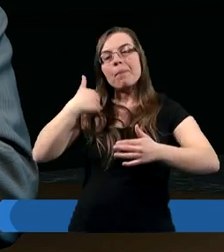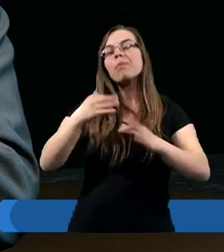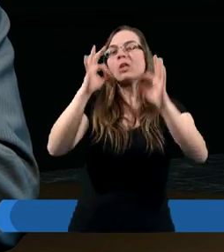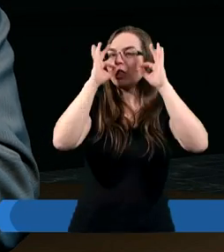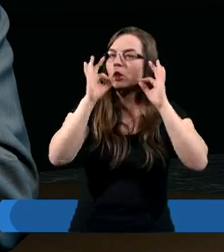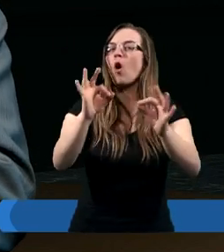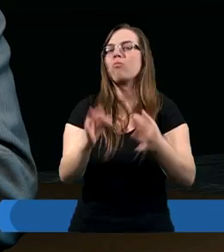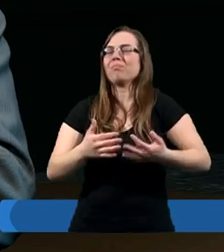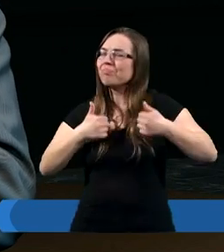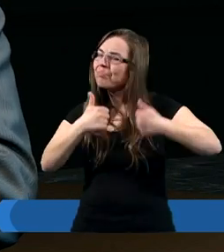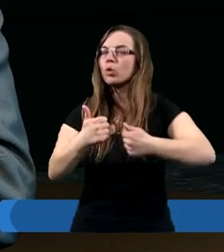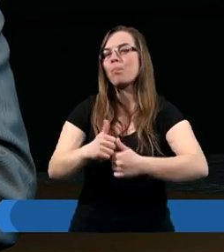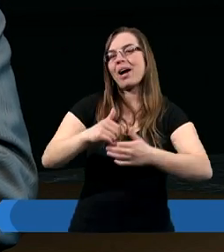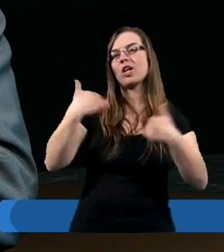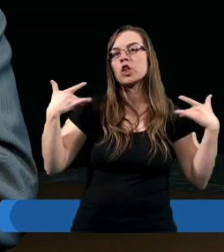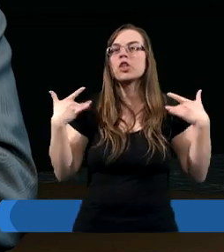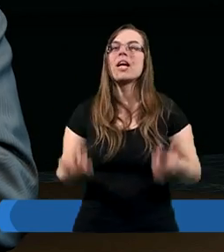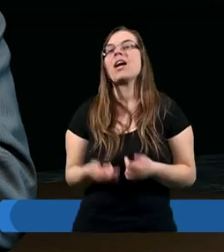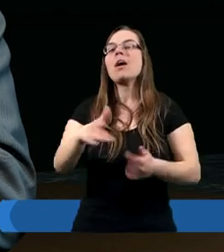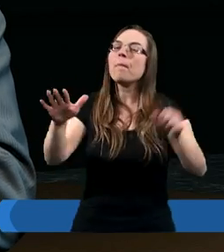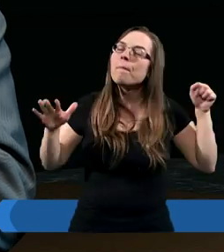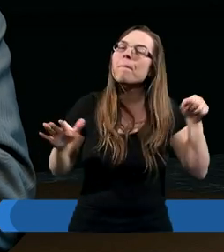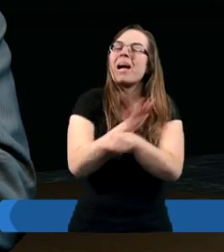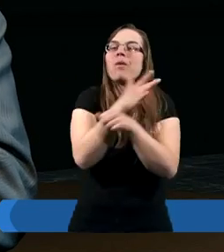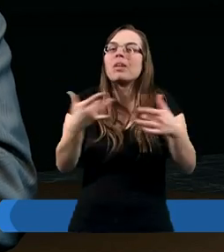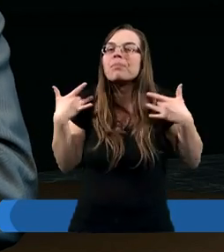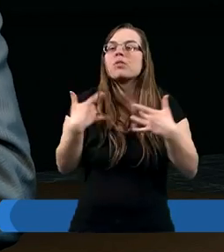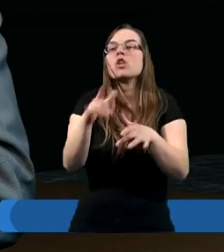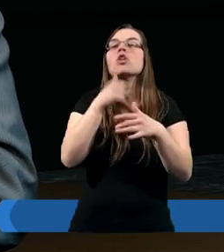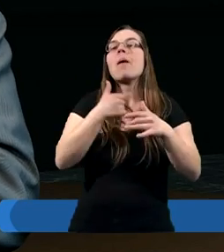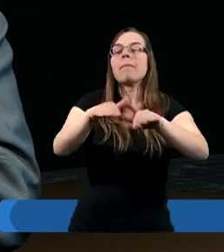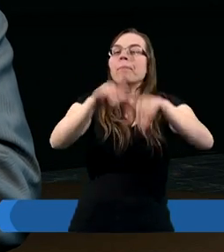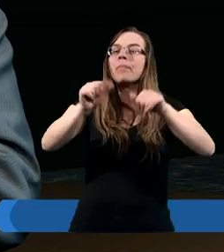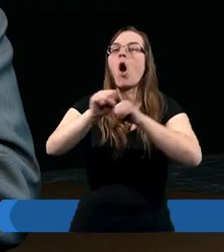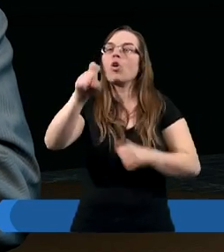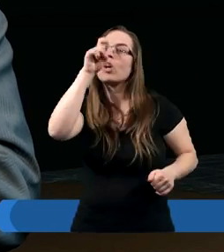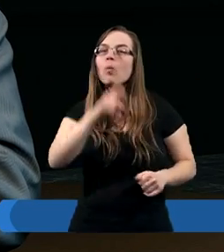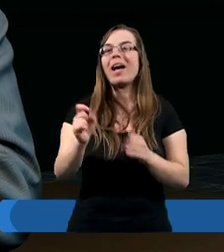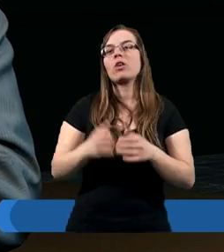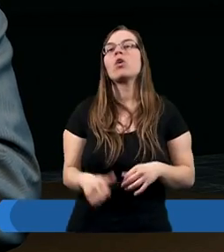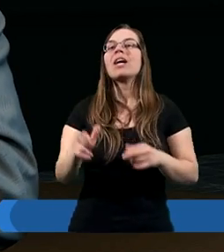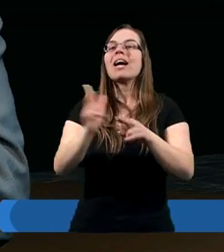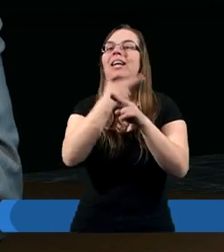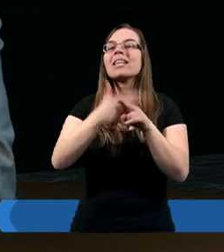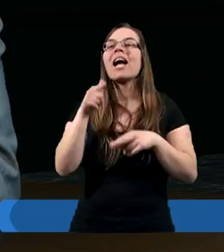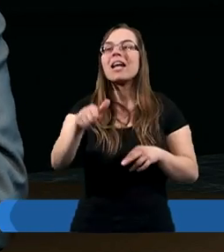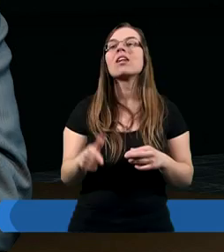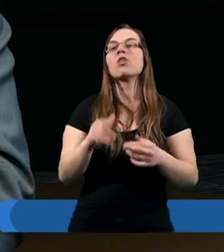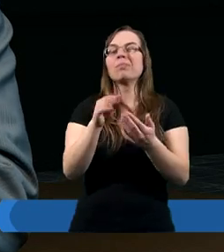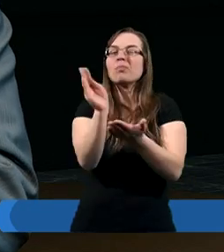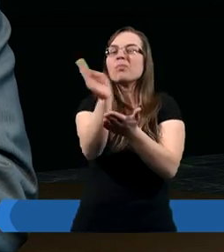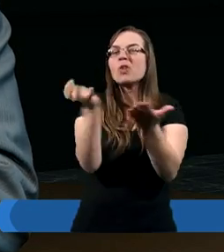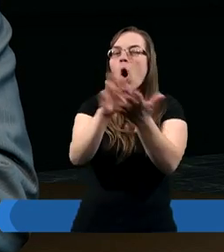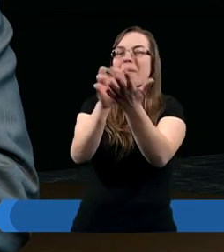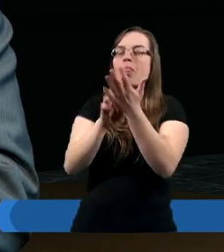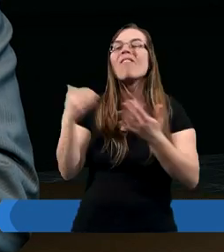było dobre i takie pełne. Ten niech powstrzyma język swój od złego. Kiedy, Piotrze,